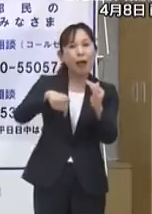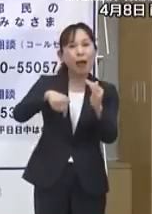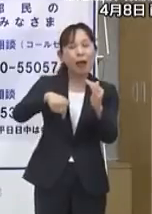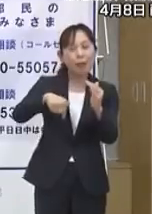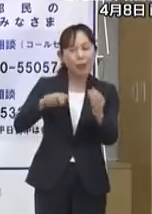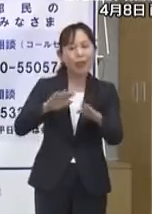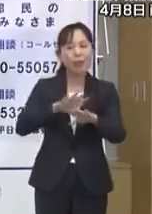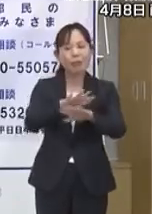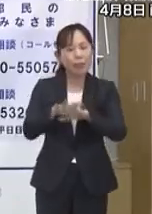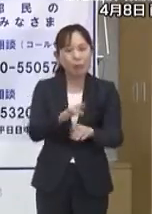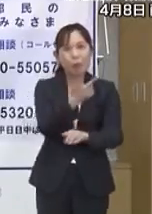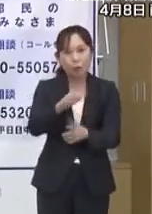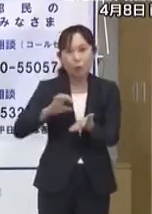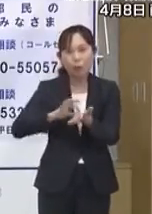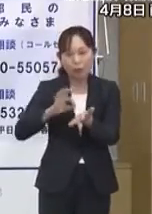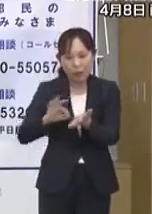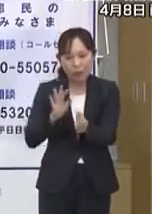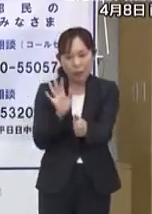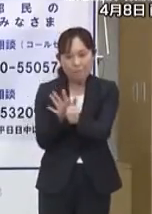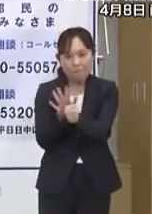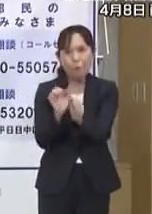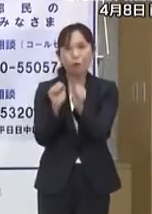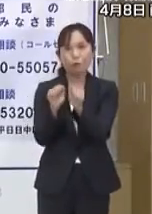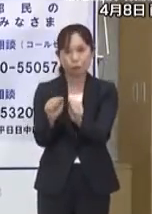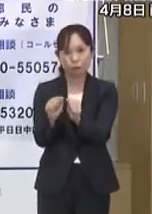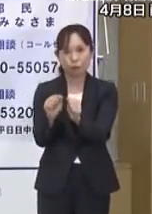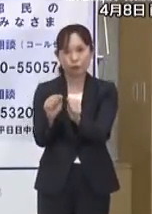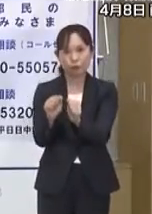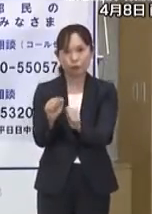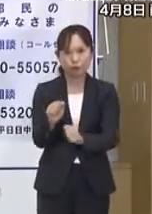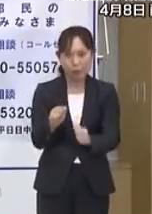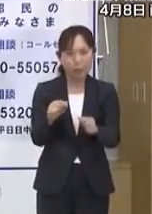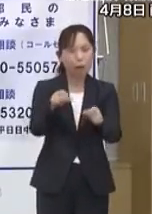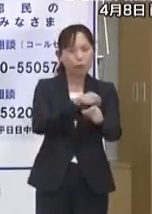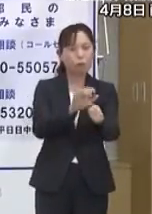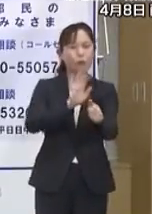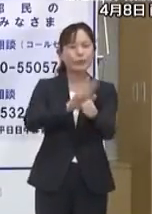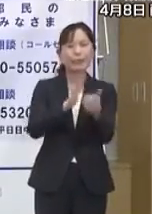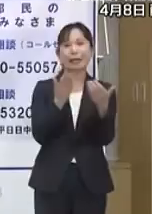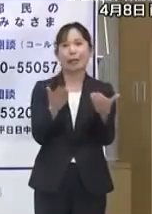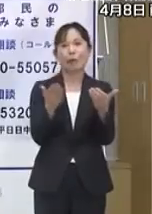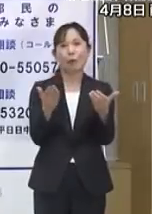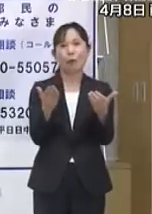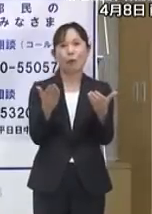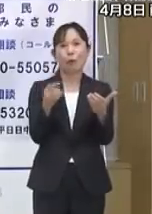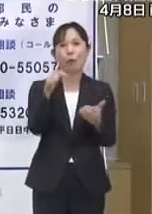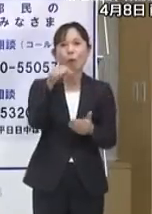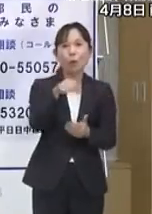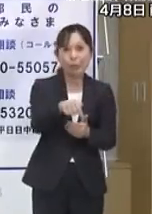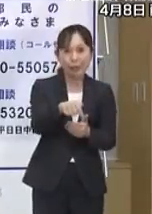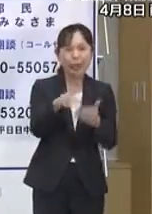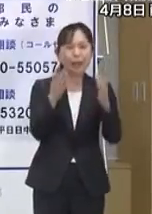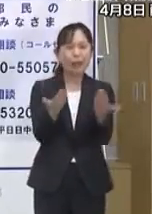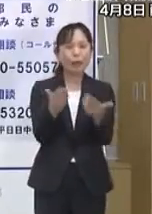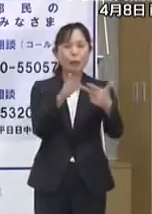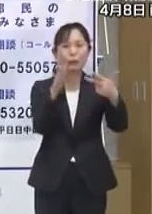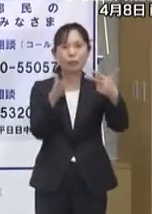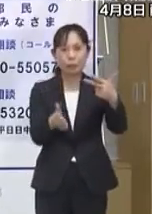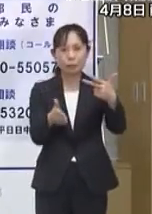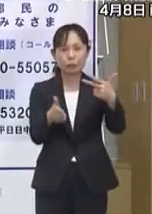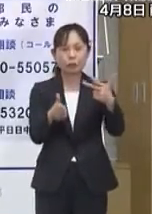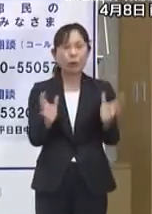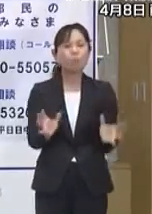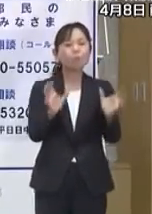支援それから府市町村立の学校や特別支援学校におきまして学校施設を活用した